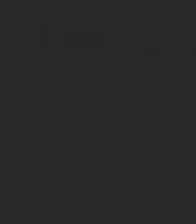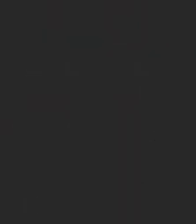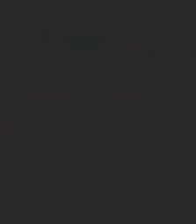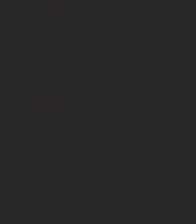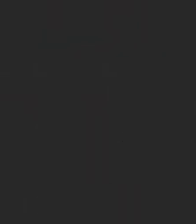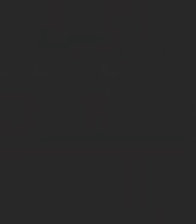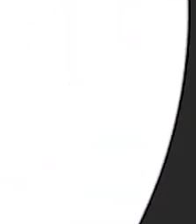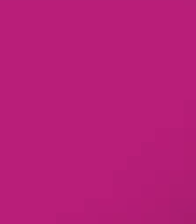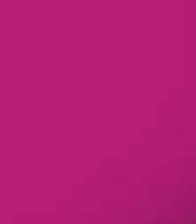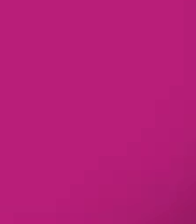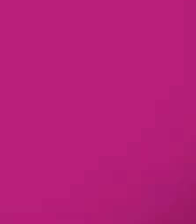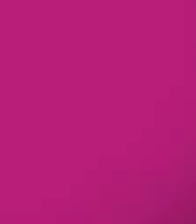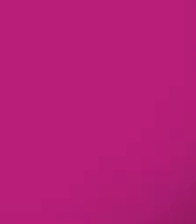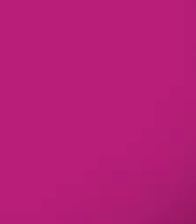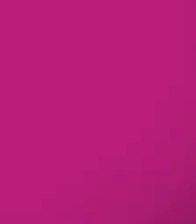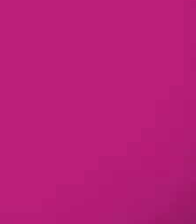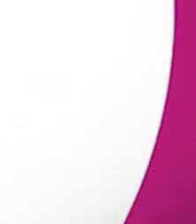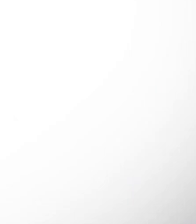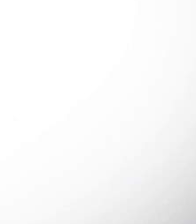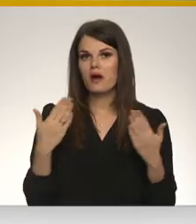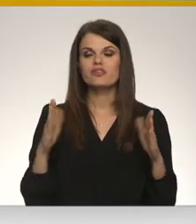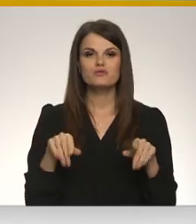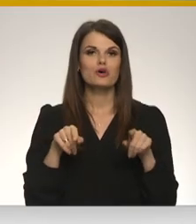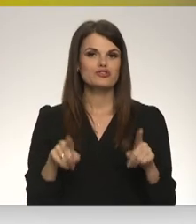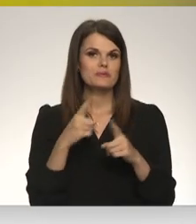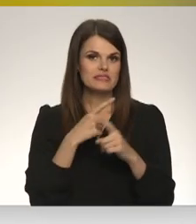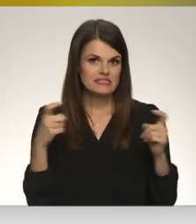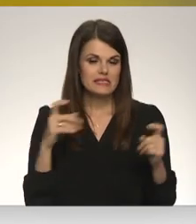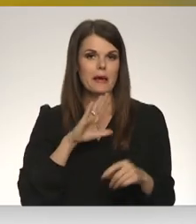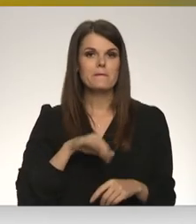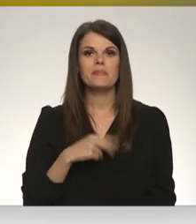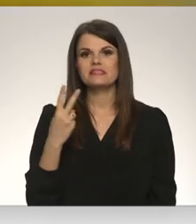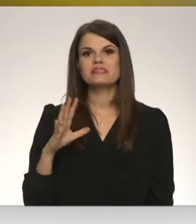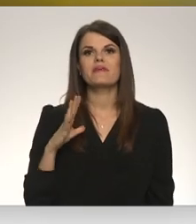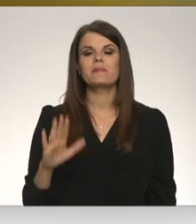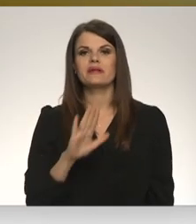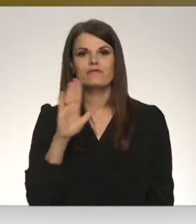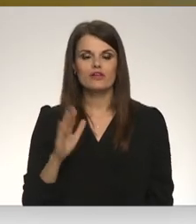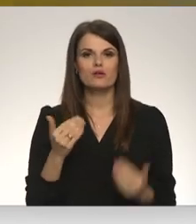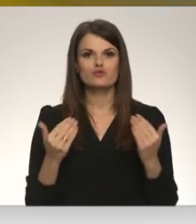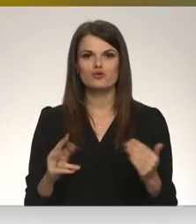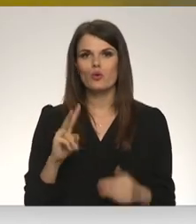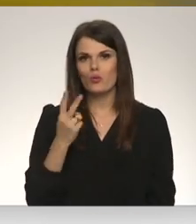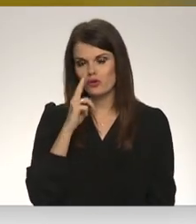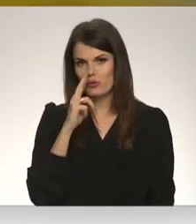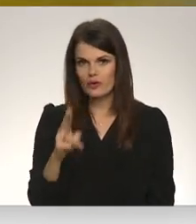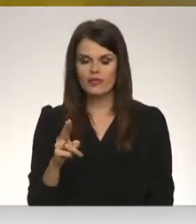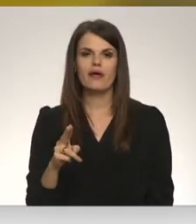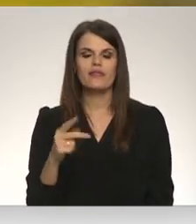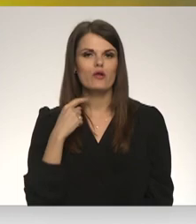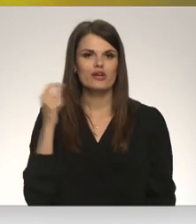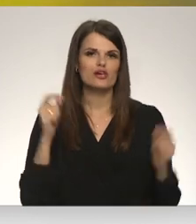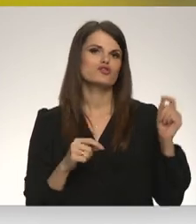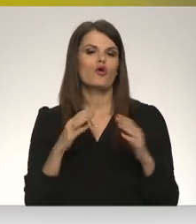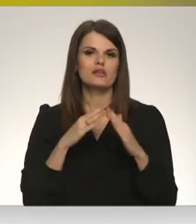Re! Viss ēters ir te! Un pēc divām brīvdienām šodien otro nedēļu durvis apmeklētājiem Rīgas